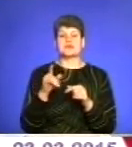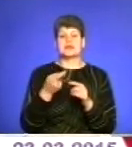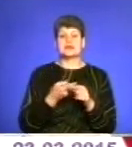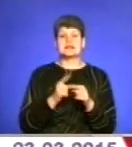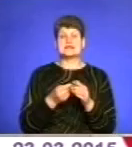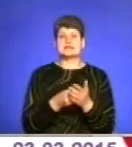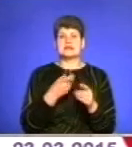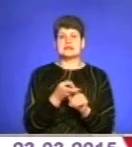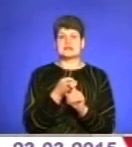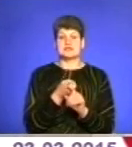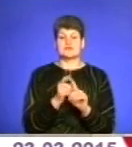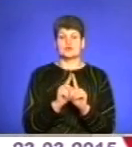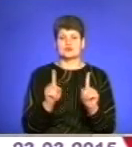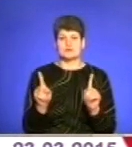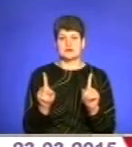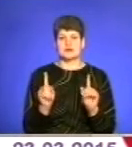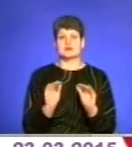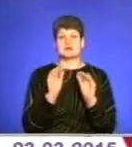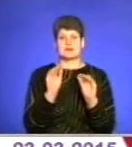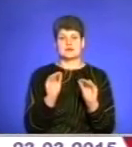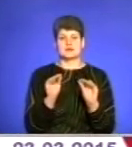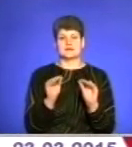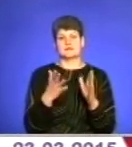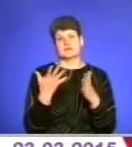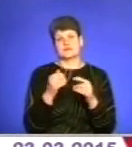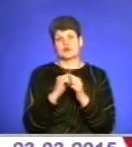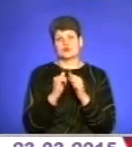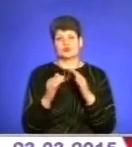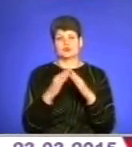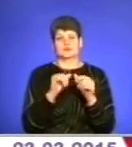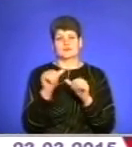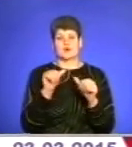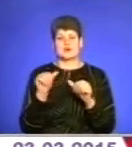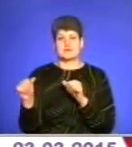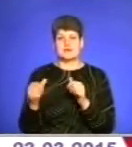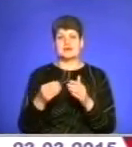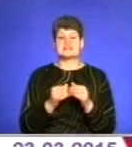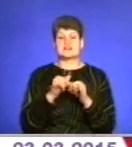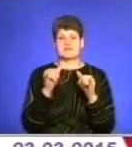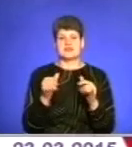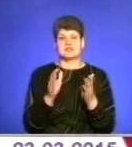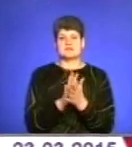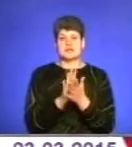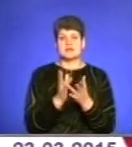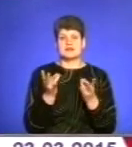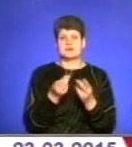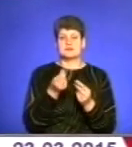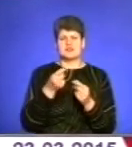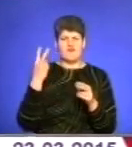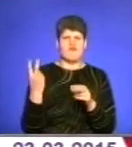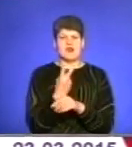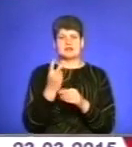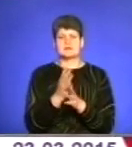багатоквартирного будинку та встановлюється побудинково. А за вивіз сміття будемо тепер платити вдвічі більше. Навіть